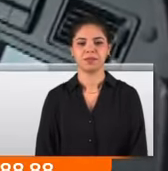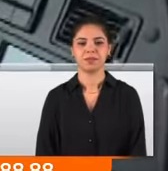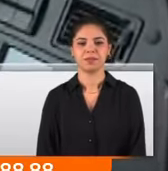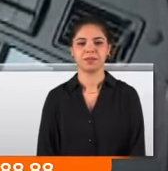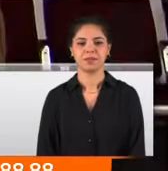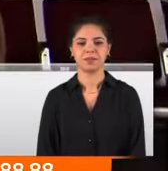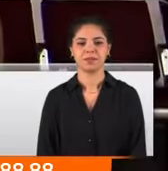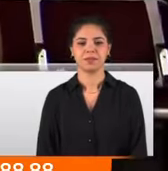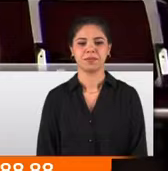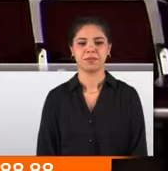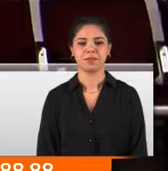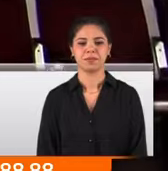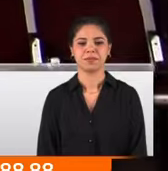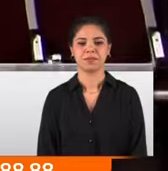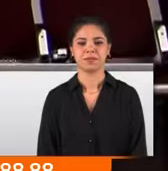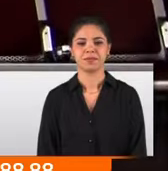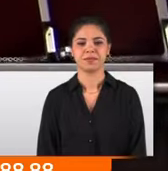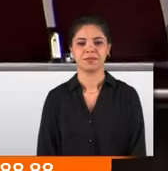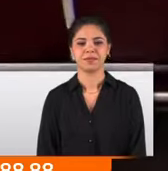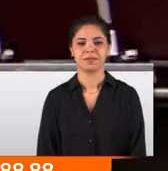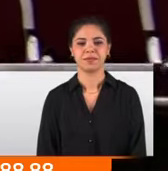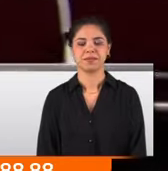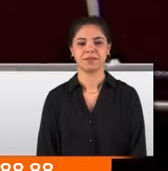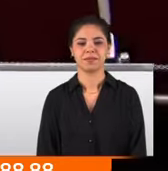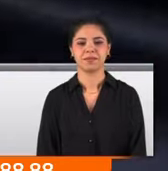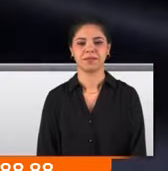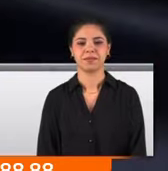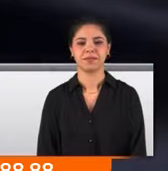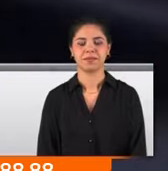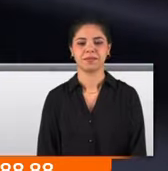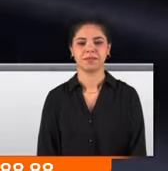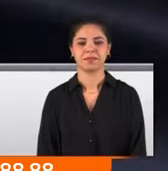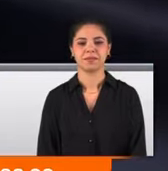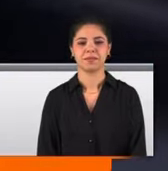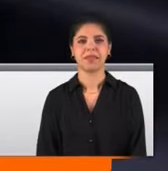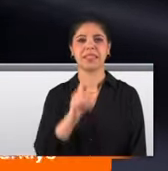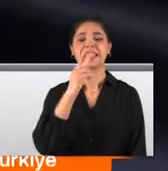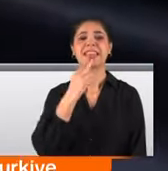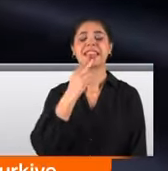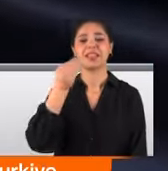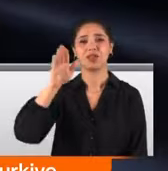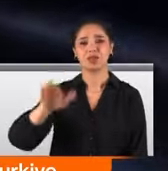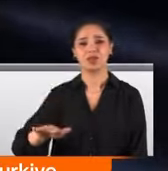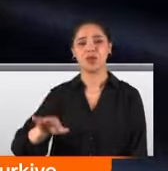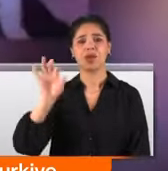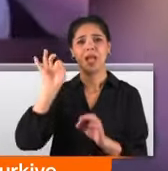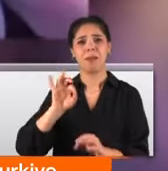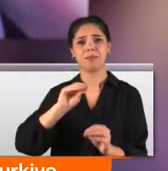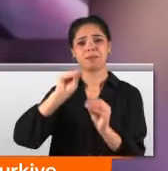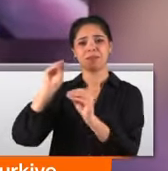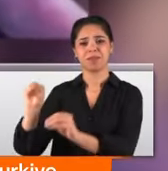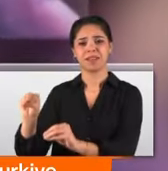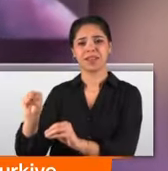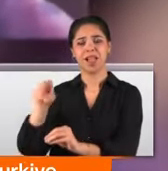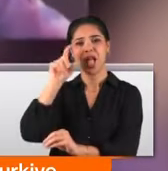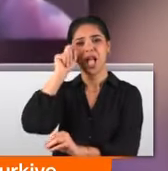arkadaştan çalıştım. Kadınlarla bir başka mı? Bir başka, evet. Gerçekten bir başka. Arkasında bir kız çocuğu bırakıyor her sefer günü. Ama